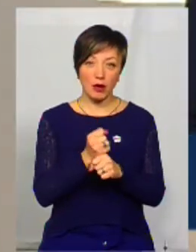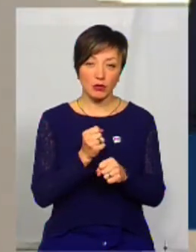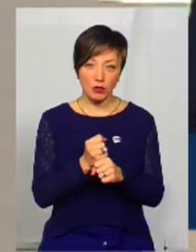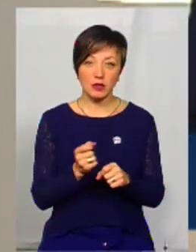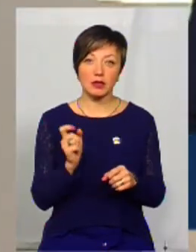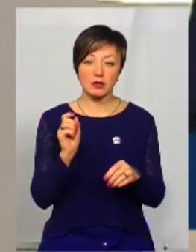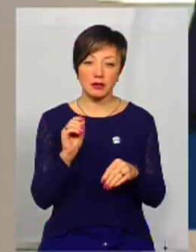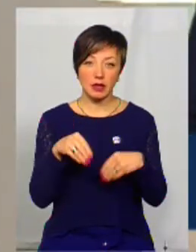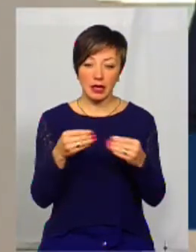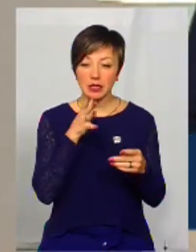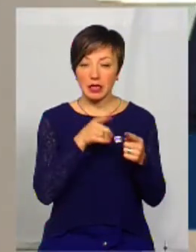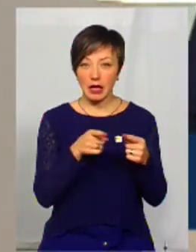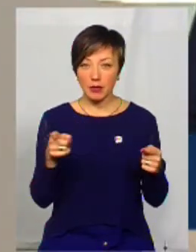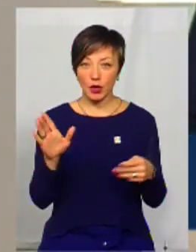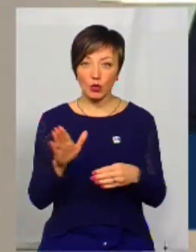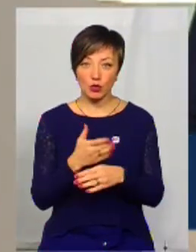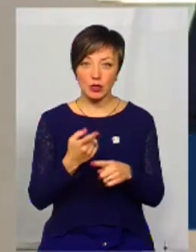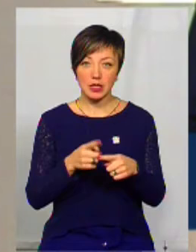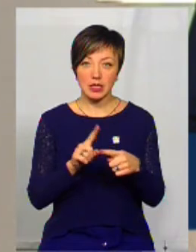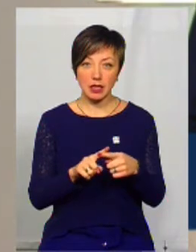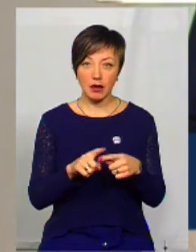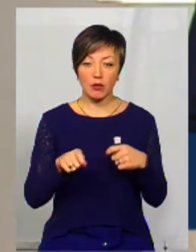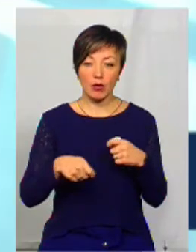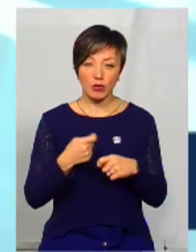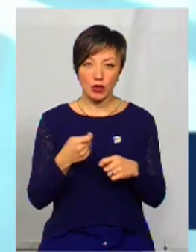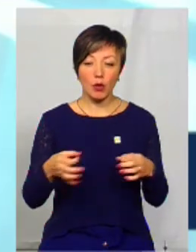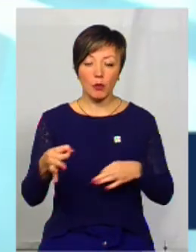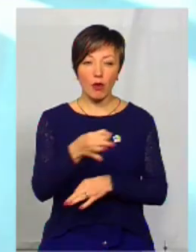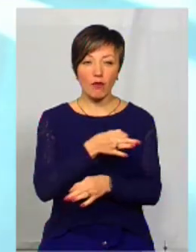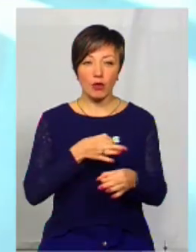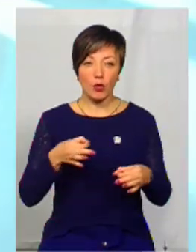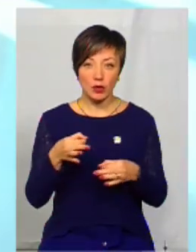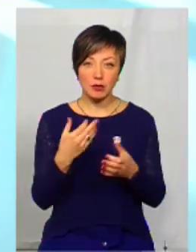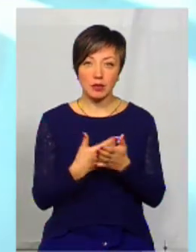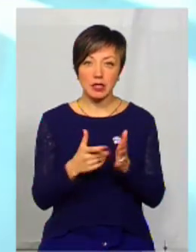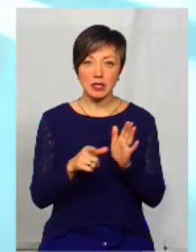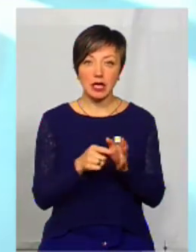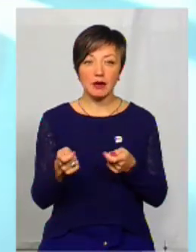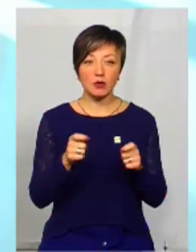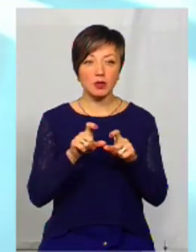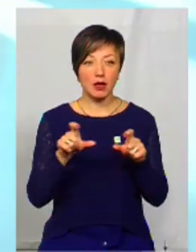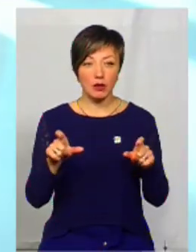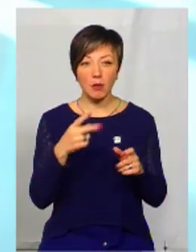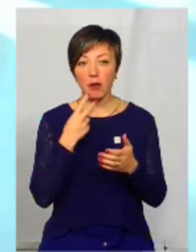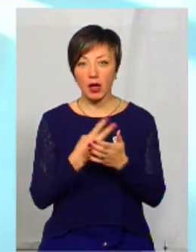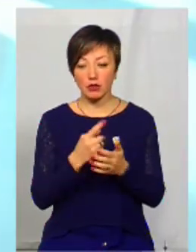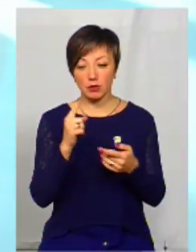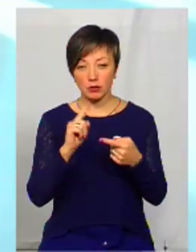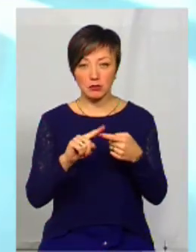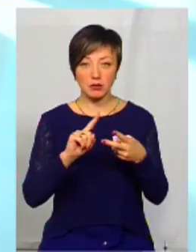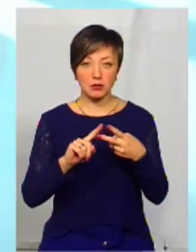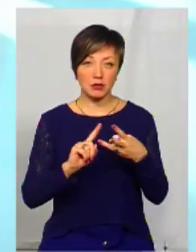допрацьовують. Дається певний термін на усунення цих невідповідностей, вже обговорюється саме, наприклад, з керівником закладу, що бачимо,